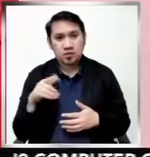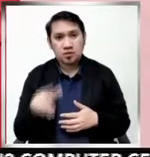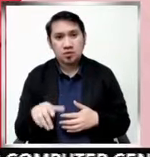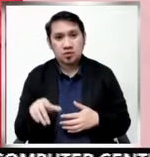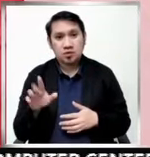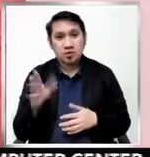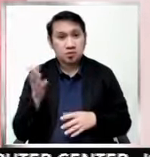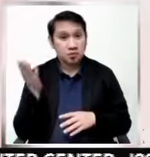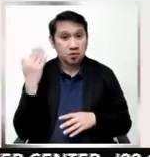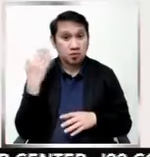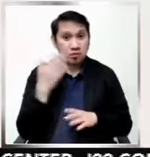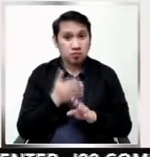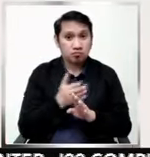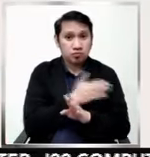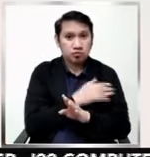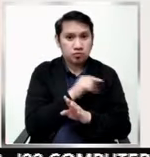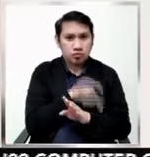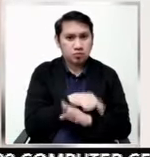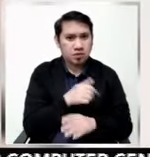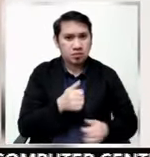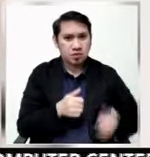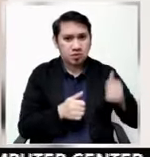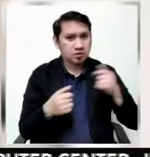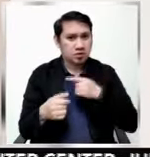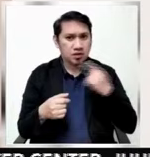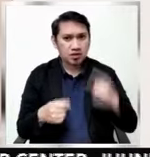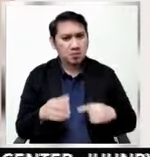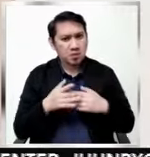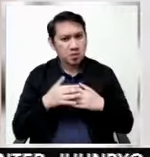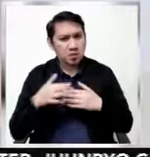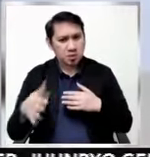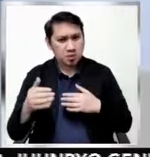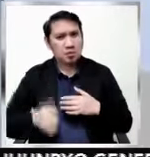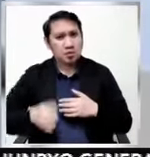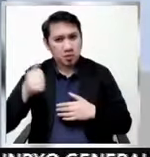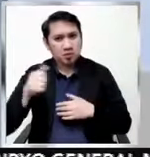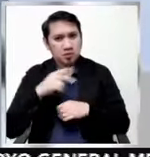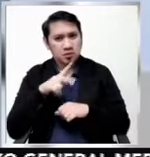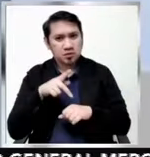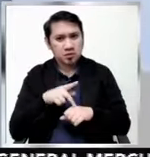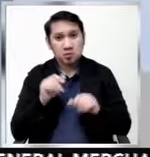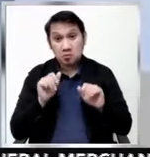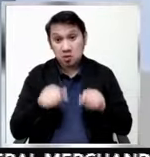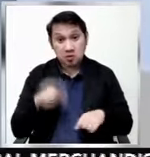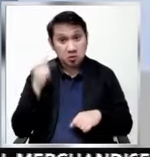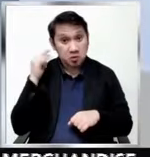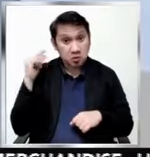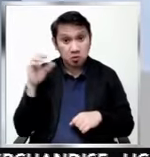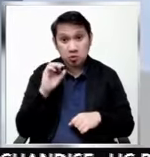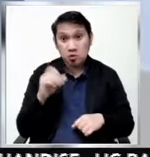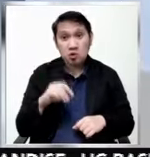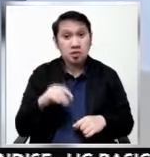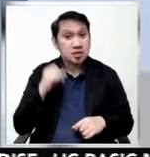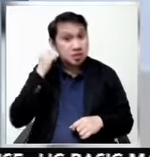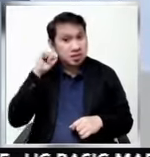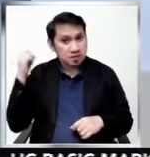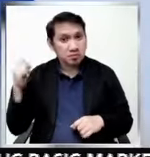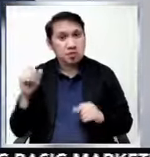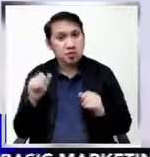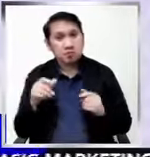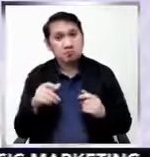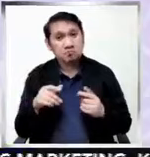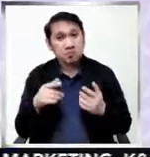hinabol ng Pilipinas. Posibleng gold o silver ang makuha ng Pilipinas. Depende sa resulta ng laban nila kontra Team Jordan